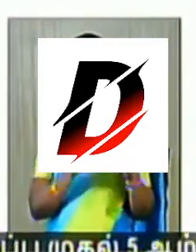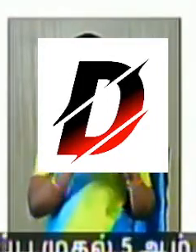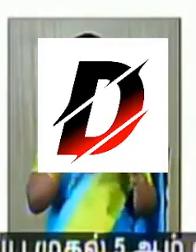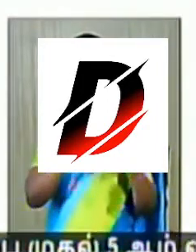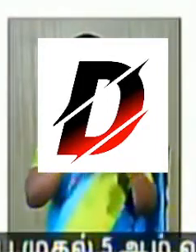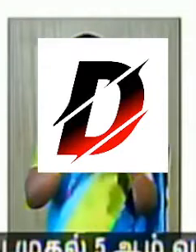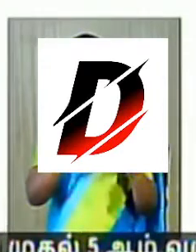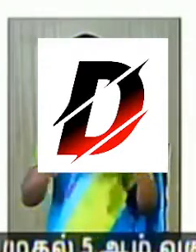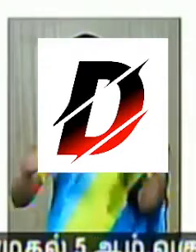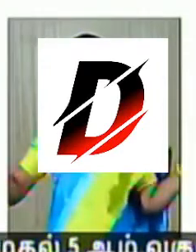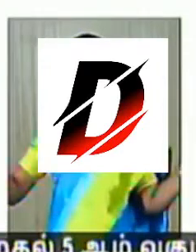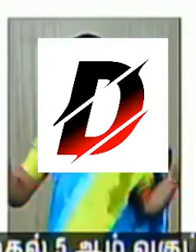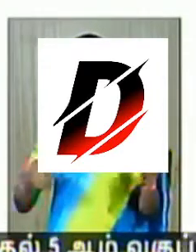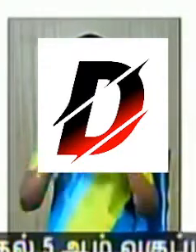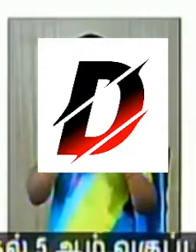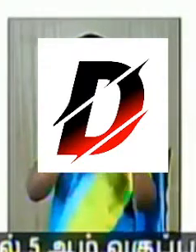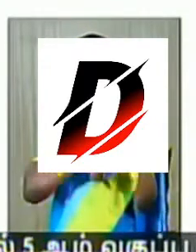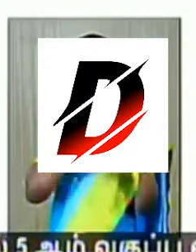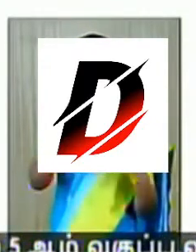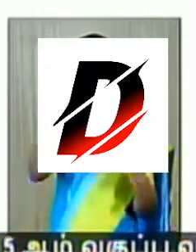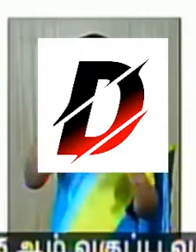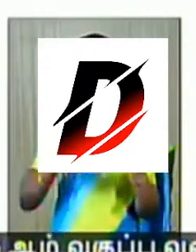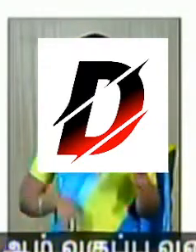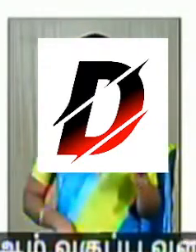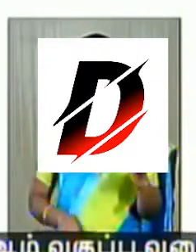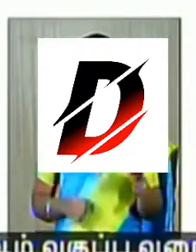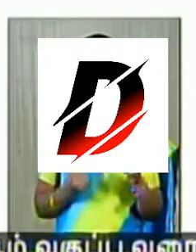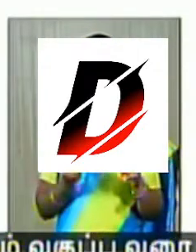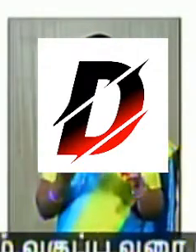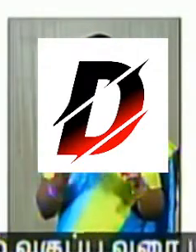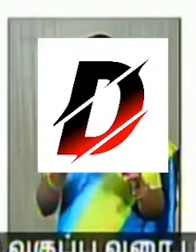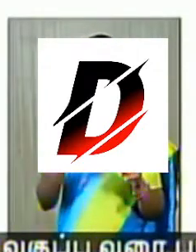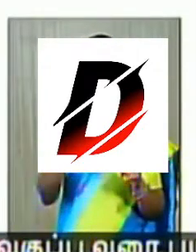ஐந்து ஒன்று இரண்டு நான்கு ஐந்து இல்லை நீங்கள் ஐபிஎம் போல் போட்டுக்கிறீங்க.